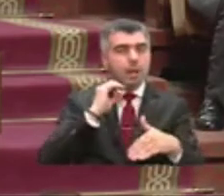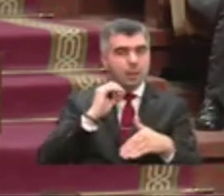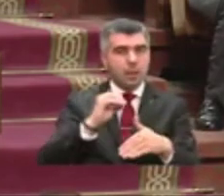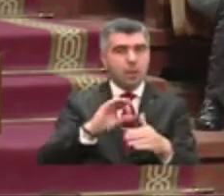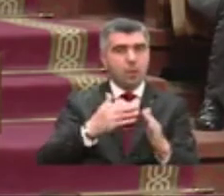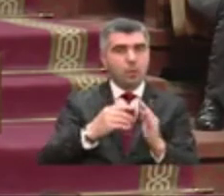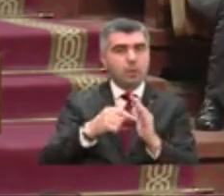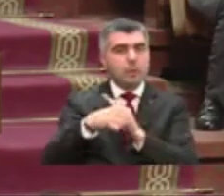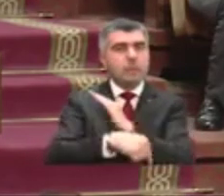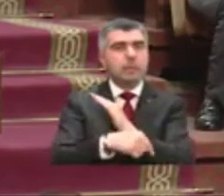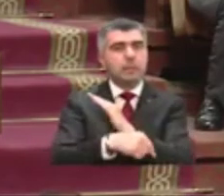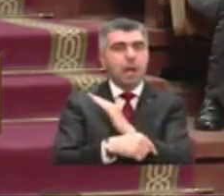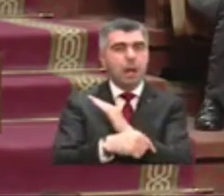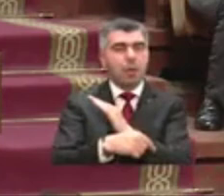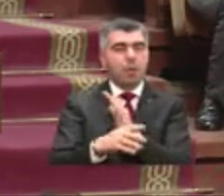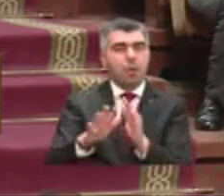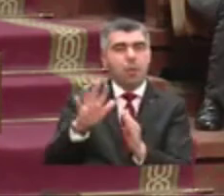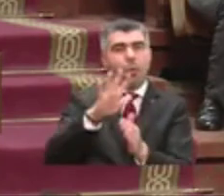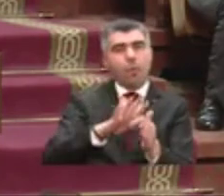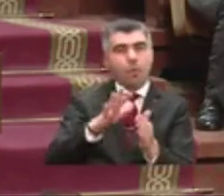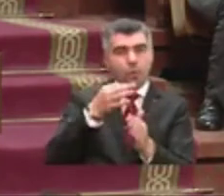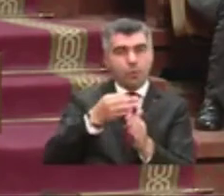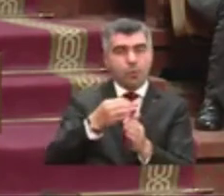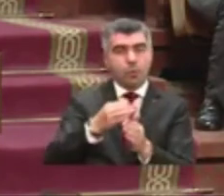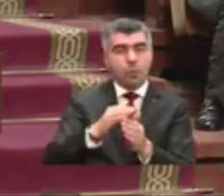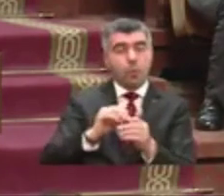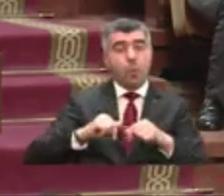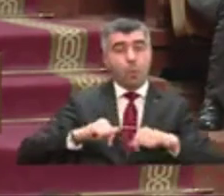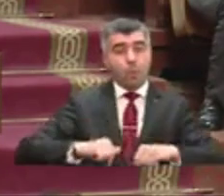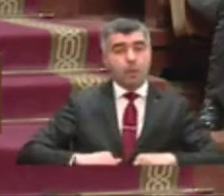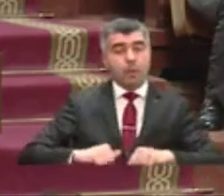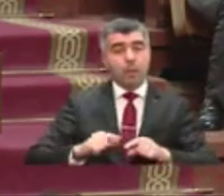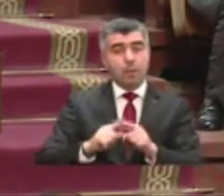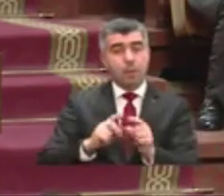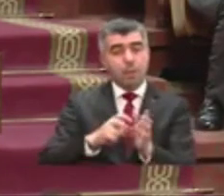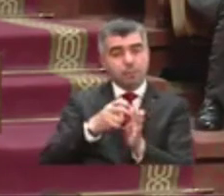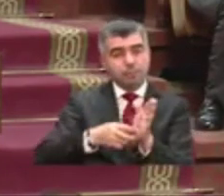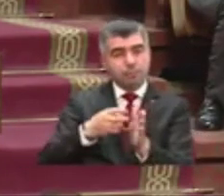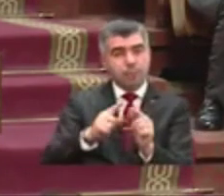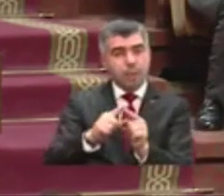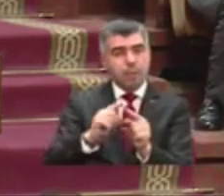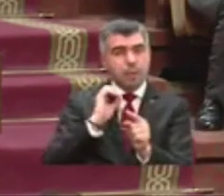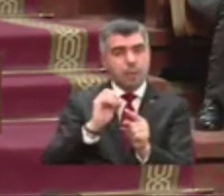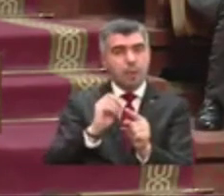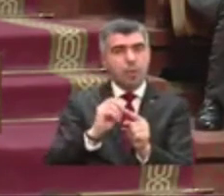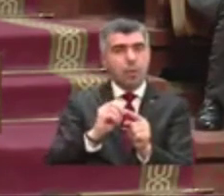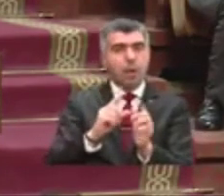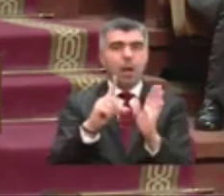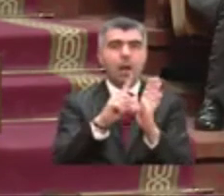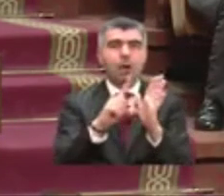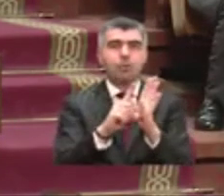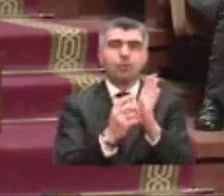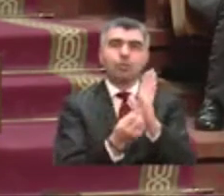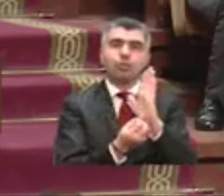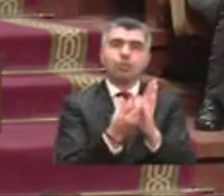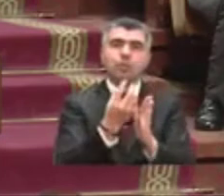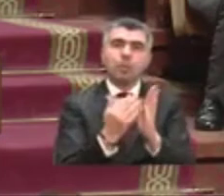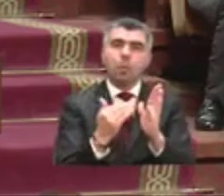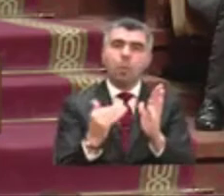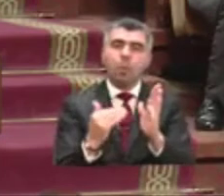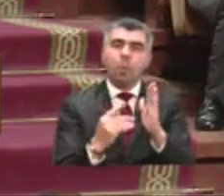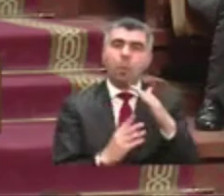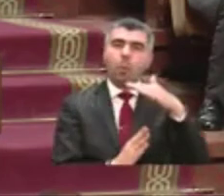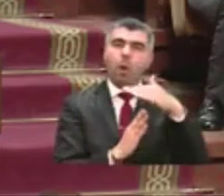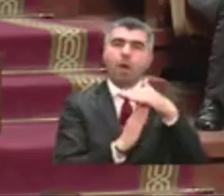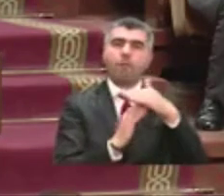وجزر الكناري. هذا الخط اللي دارت فيه وزارة النقل بعض البنود التعجيزية اليوم واقف، وكان طلبوا من السيد الوزير